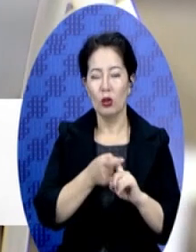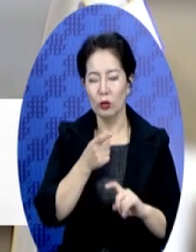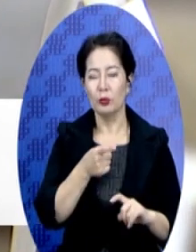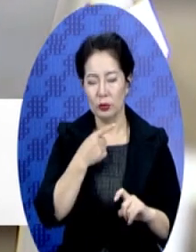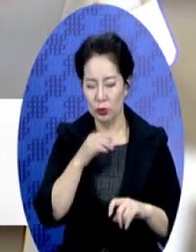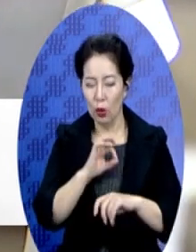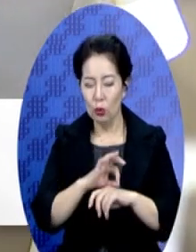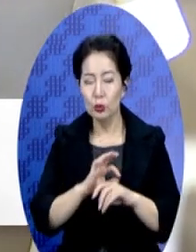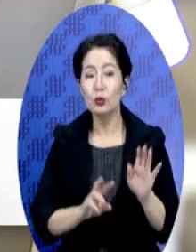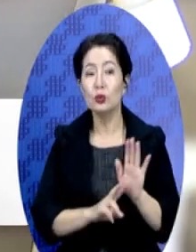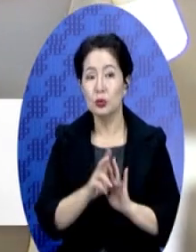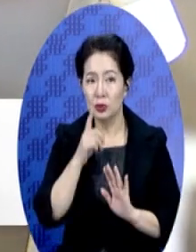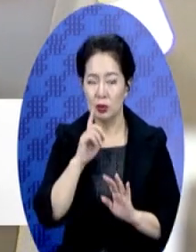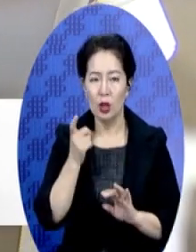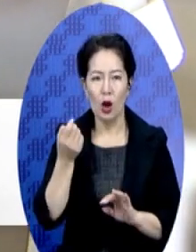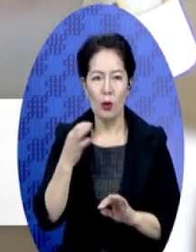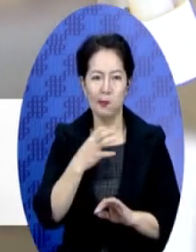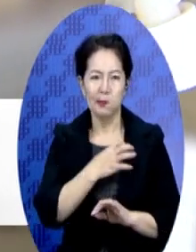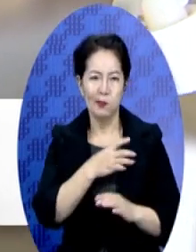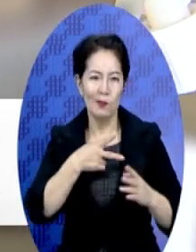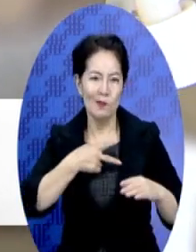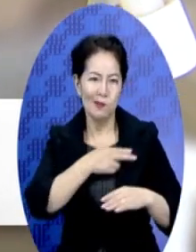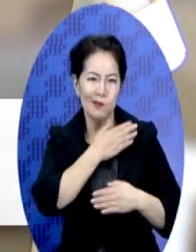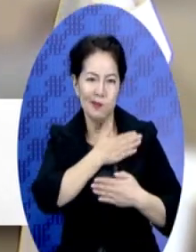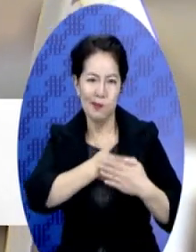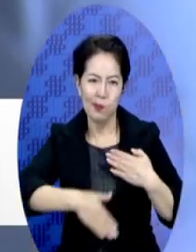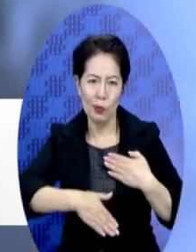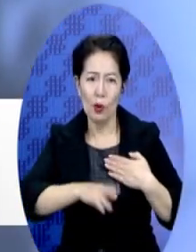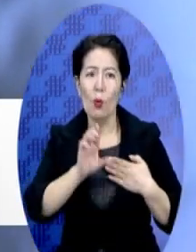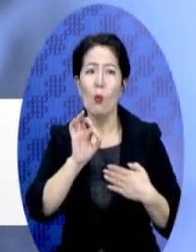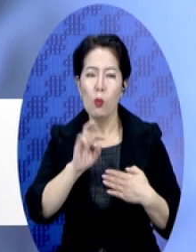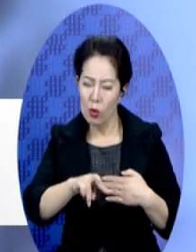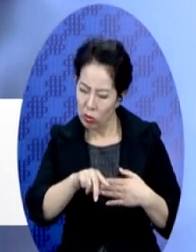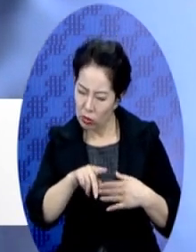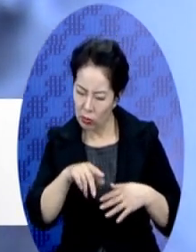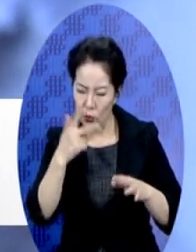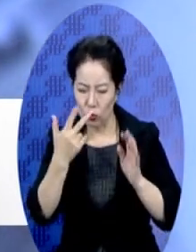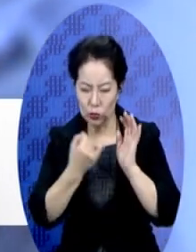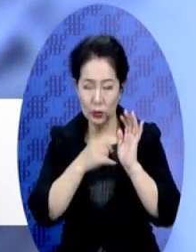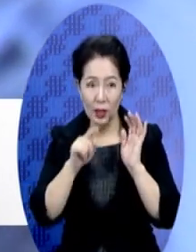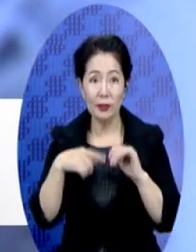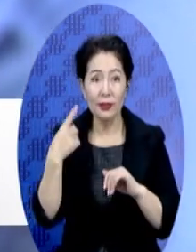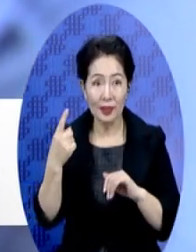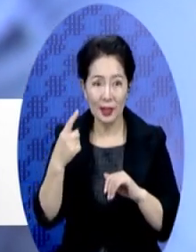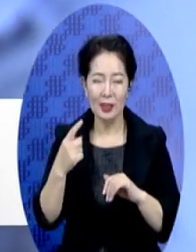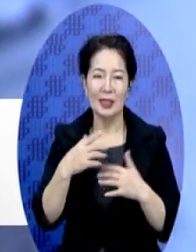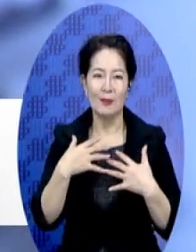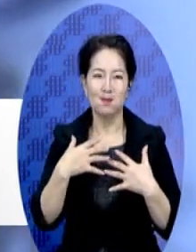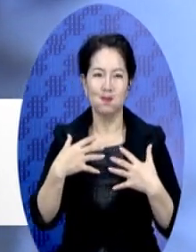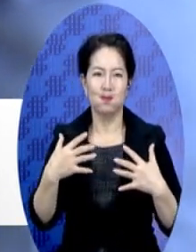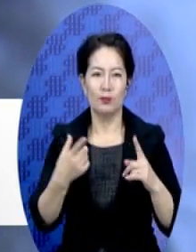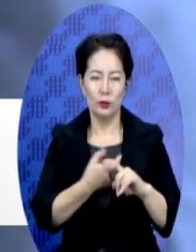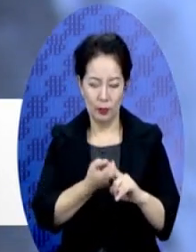байна. Хөх тарих мэс заслын дараа сэргэн засах хэмжлэг нь хамрагдсан хүмүүсийн 36.1% нь таргалалттай холбоотой хав үүсэж байгаа